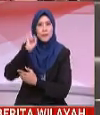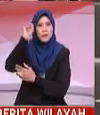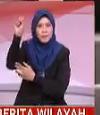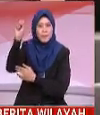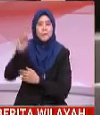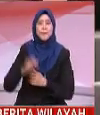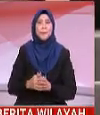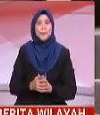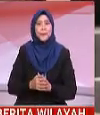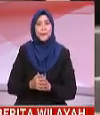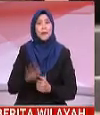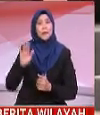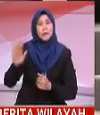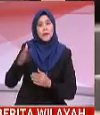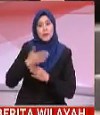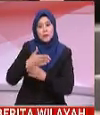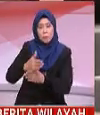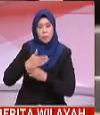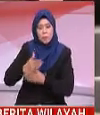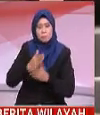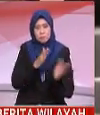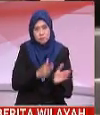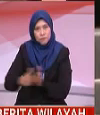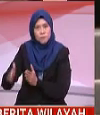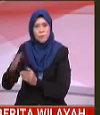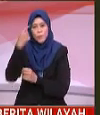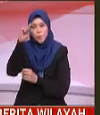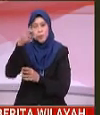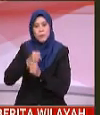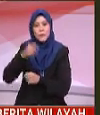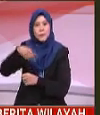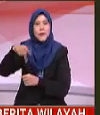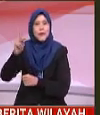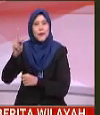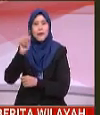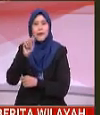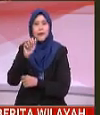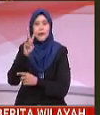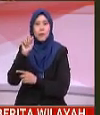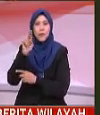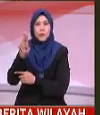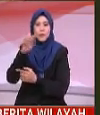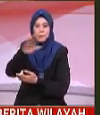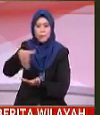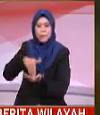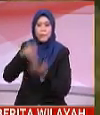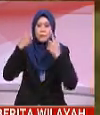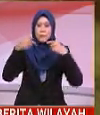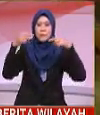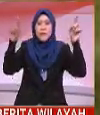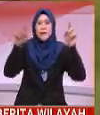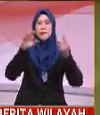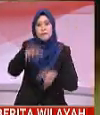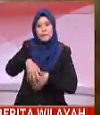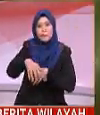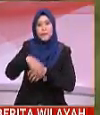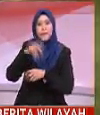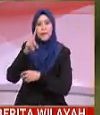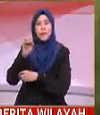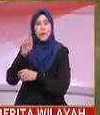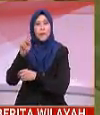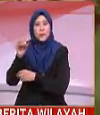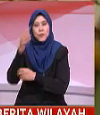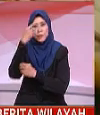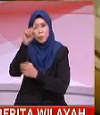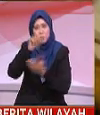Tawau. Beliau turut berkongsi perancangan menjadikan PPK Tawau sebagai pusat kecemerlangan koko, iaitu sebagai pusat